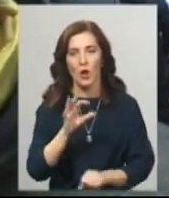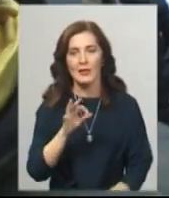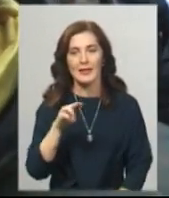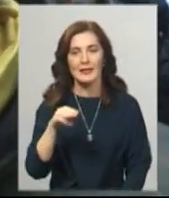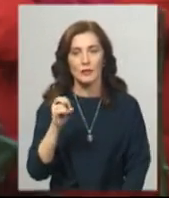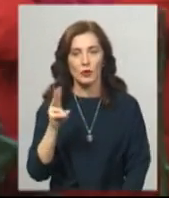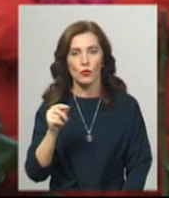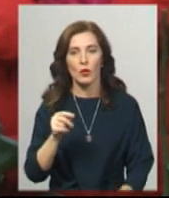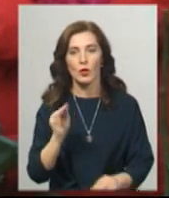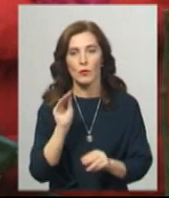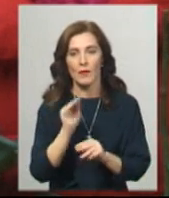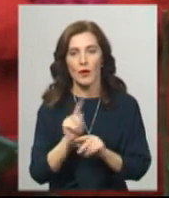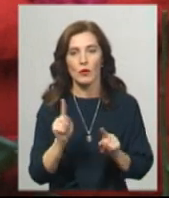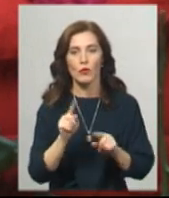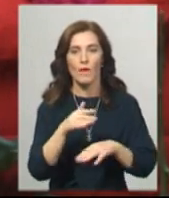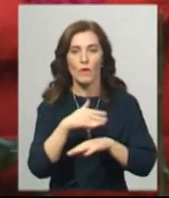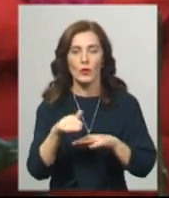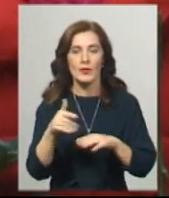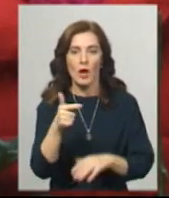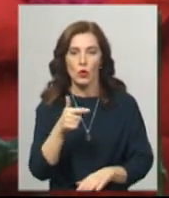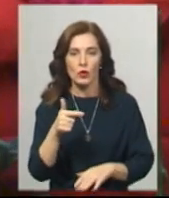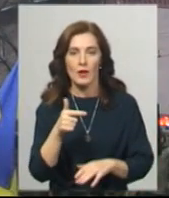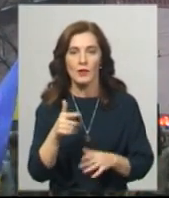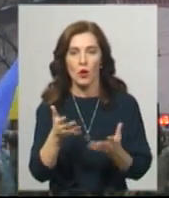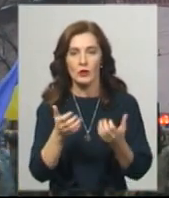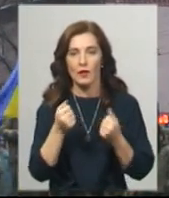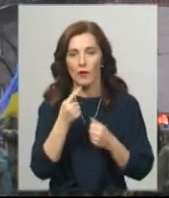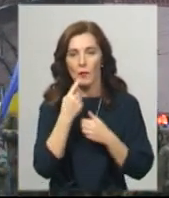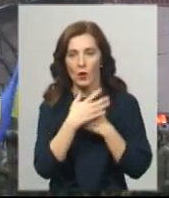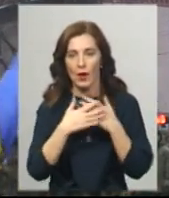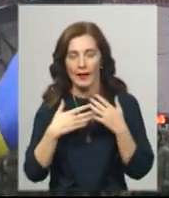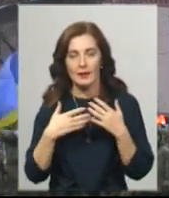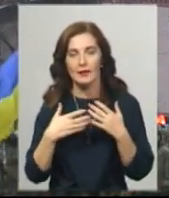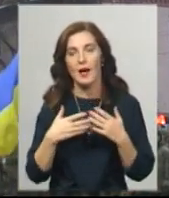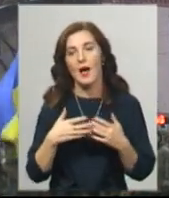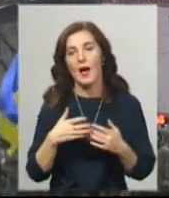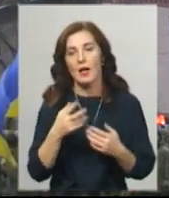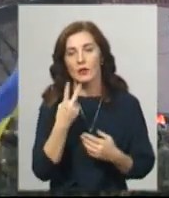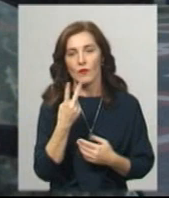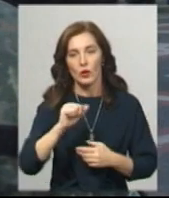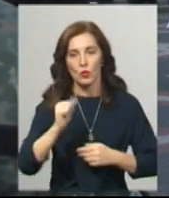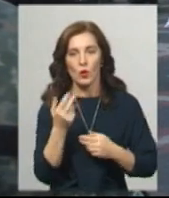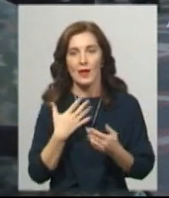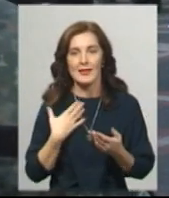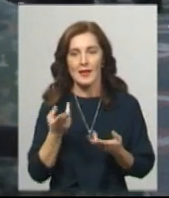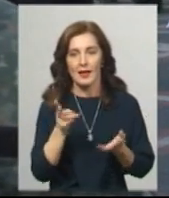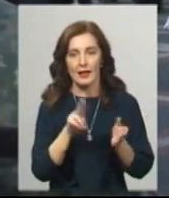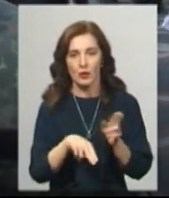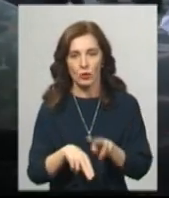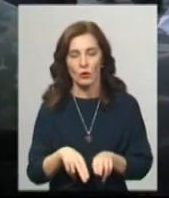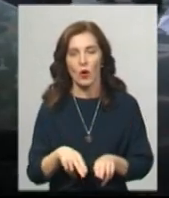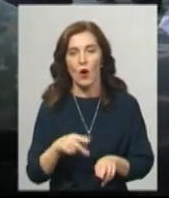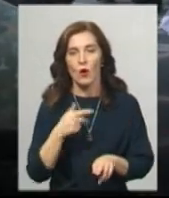додає, після протистояння на вулиці Грушевського в Києві отримав поранення та контузію. На Майдані загинули двоє його друзів. Коли я вже